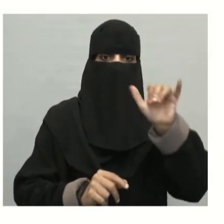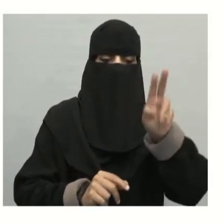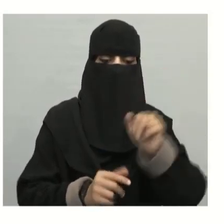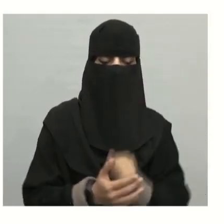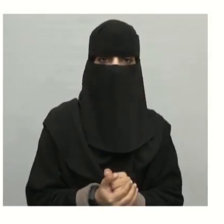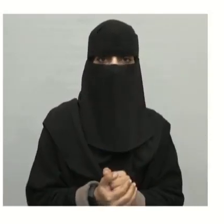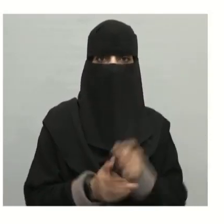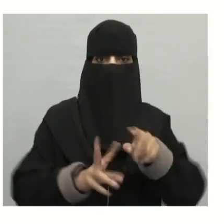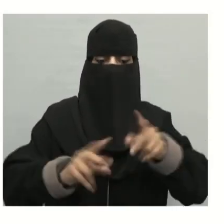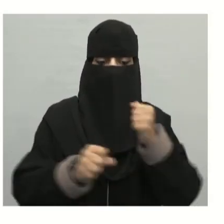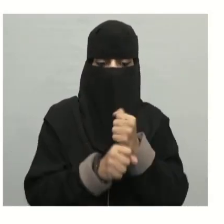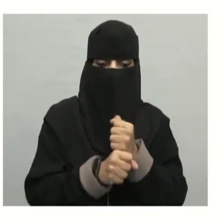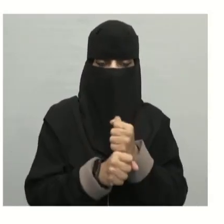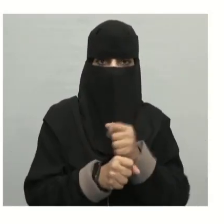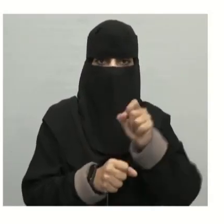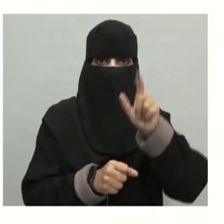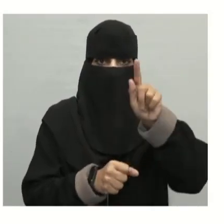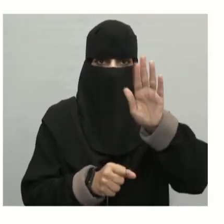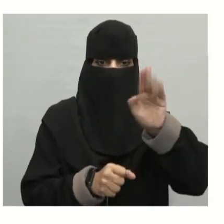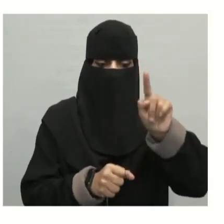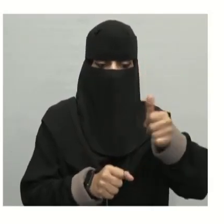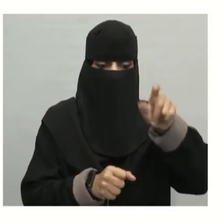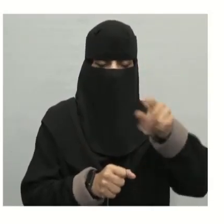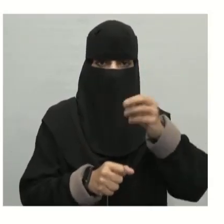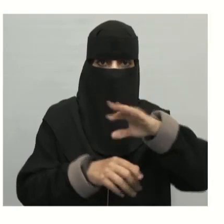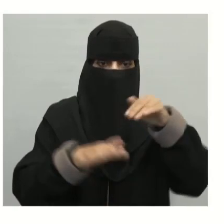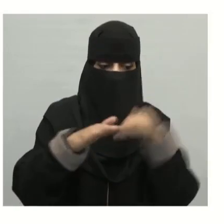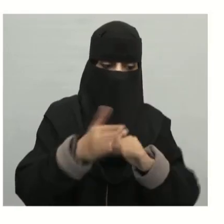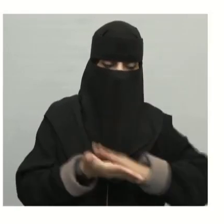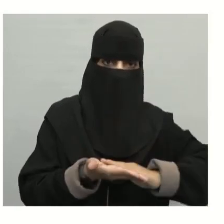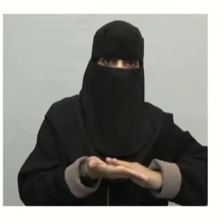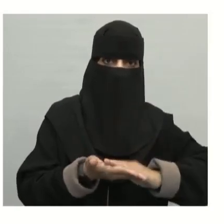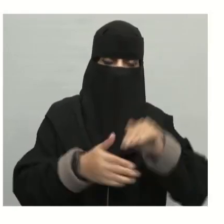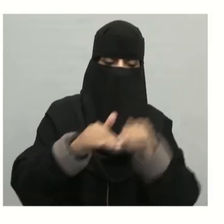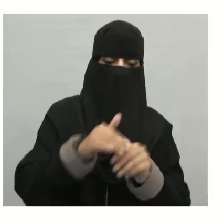تشكل انواع الفلسبار اكثر من نصف معادن القشره الارضيه